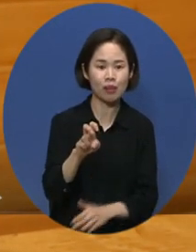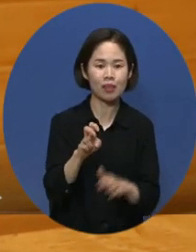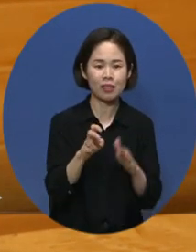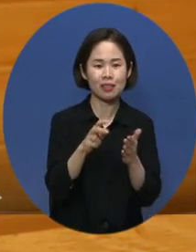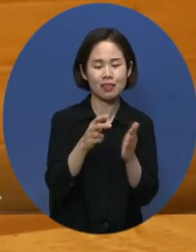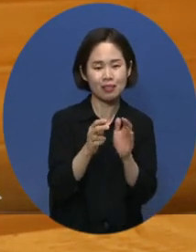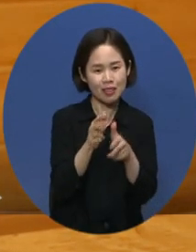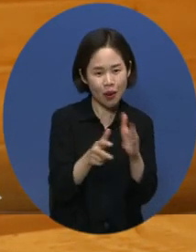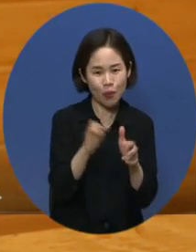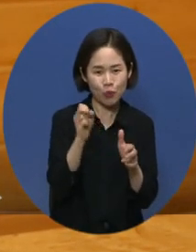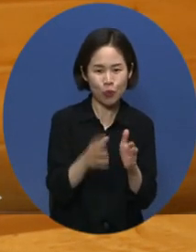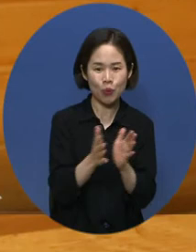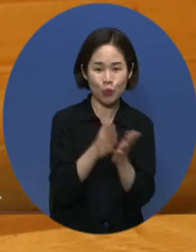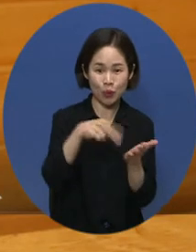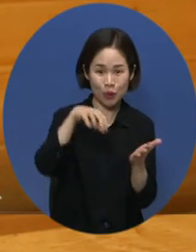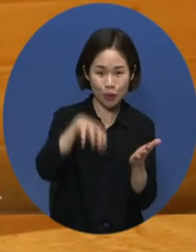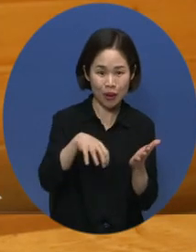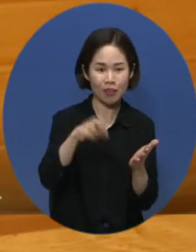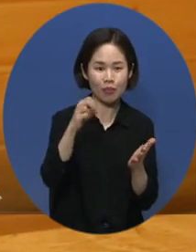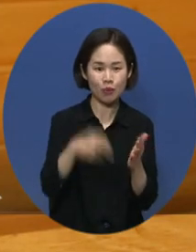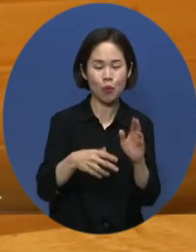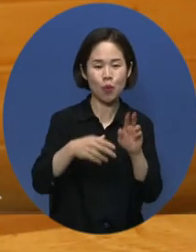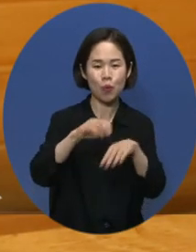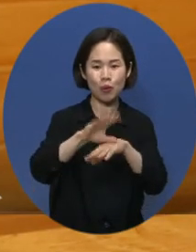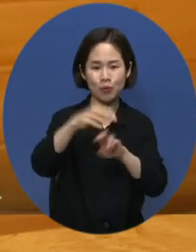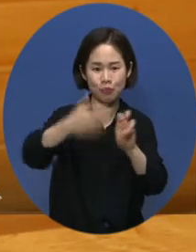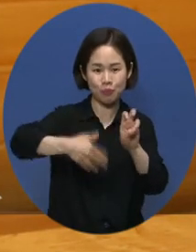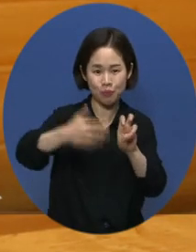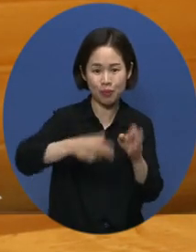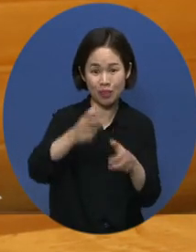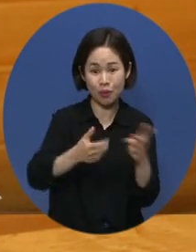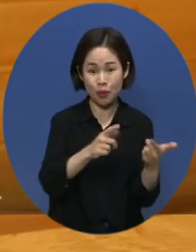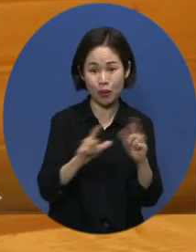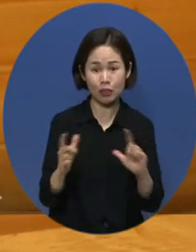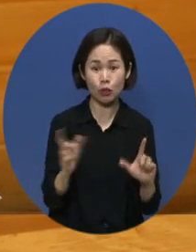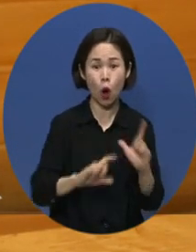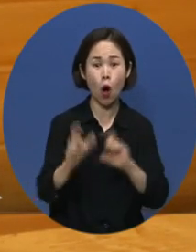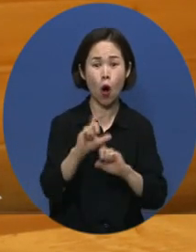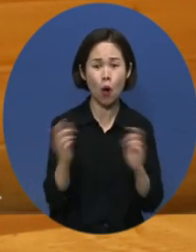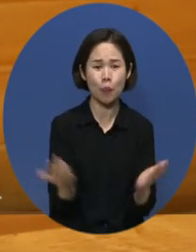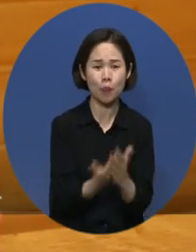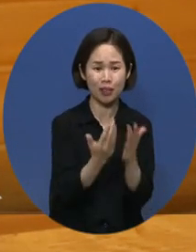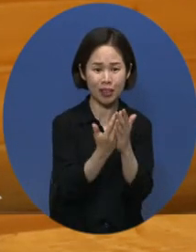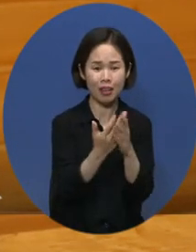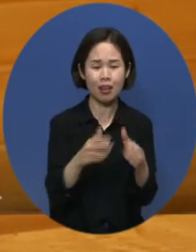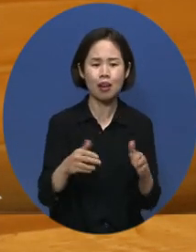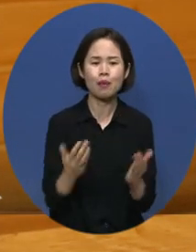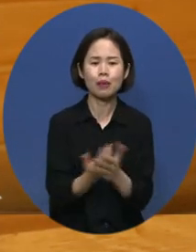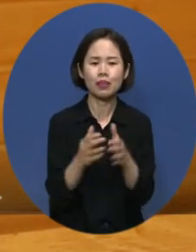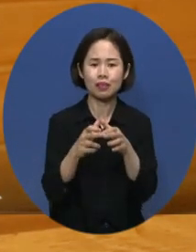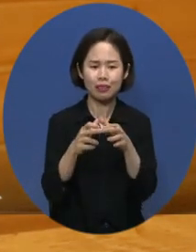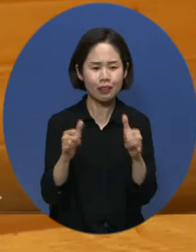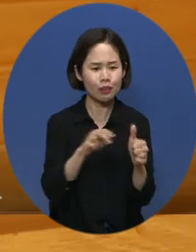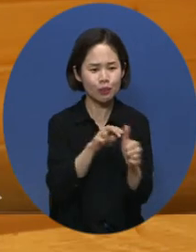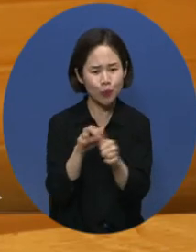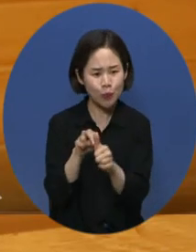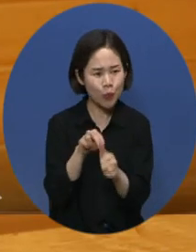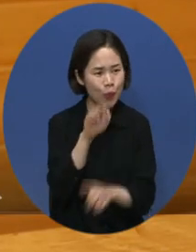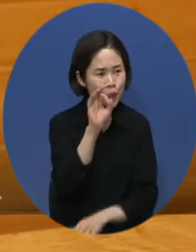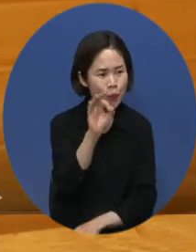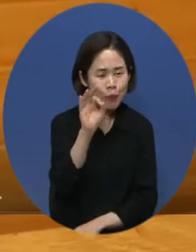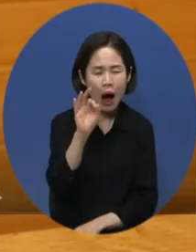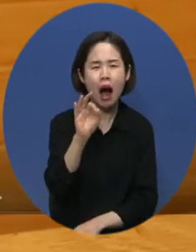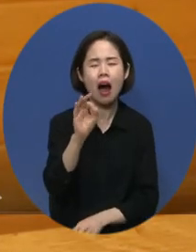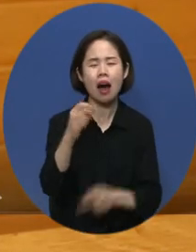다양한 콘텐츠 방송 미디어 사업, 이런 것들이 활성화되어서 충분히 발달장애인들의 다양한 정보를 통해서